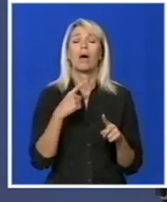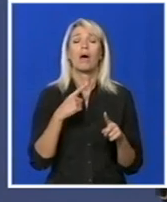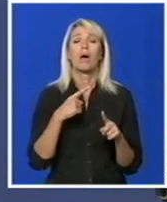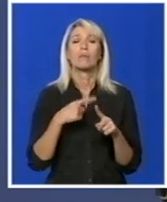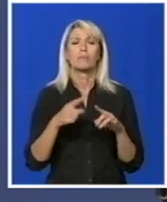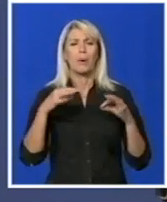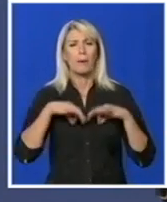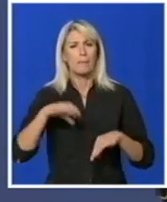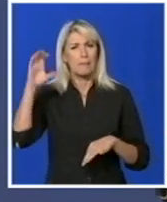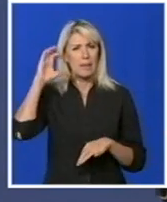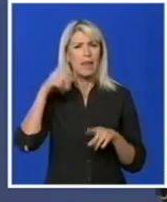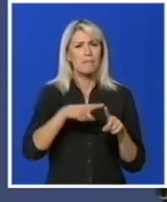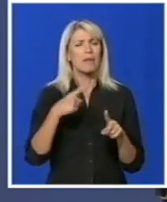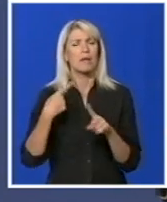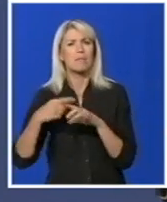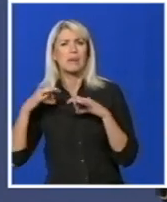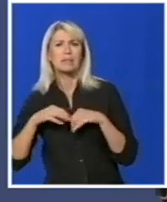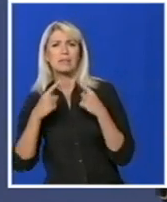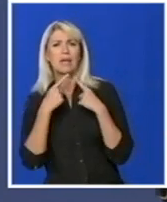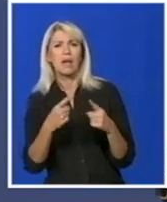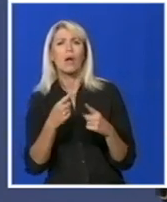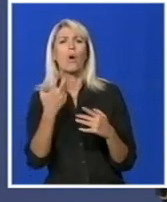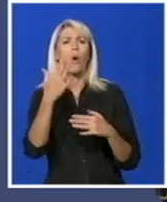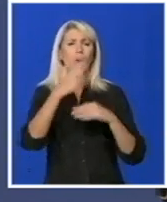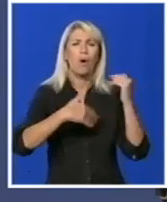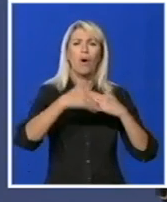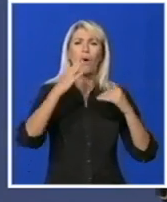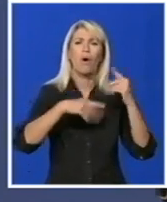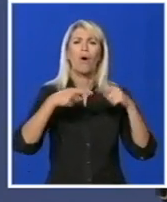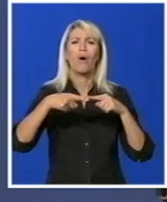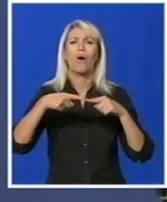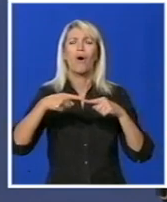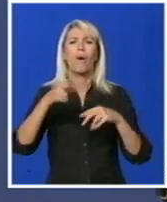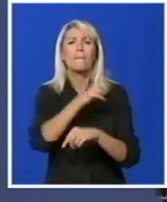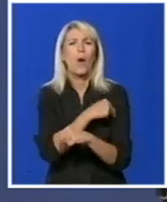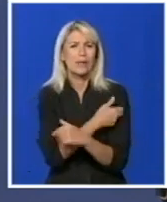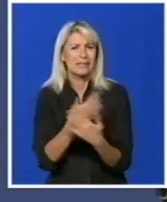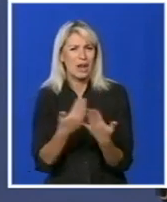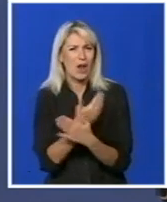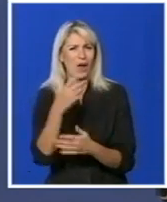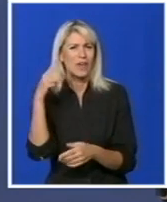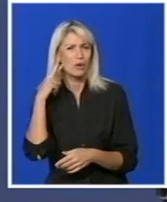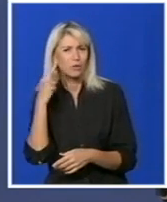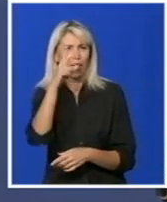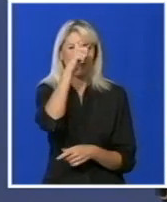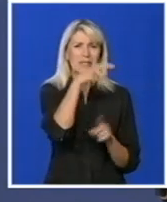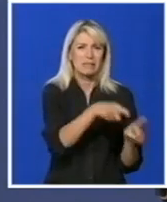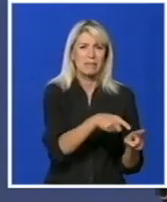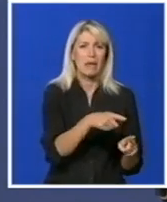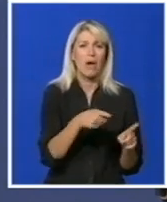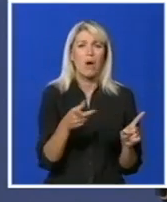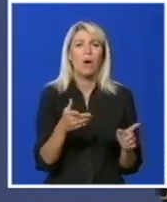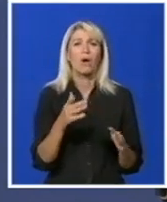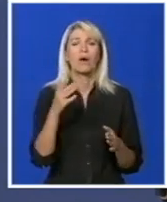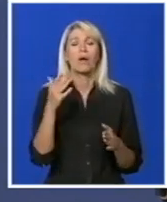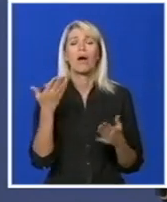i premijerka i predsednik rekli koliko će koštati građevinski radovi, ali ne i onu konačnu cenu kada bolnice budu opremljene.